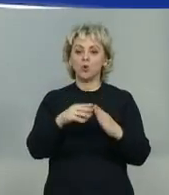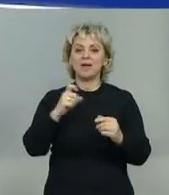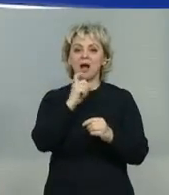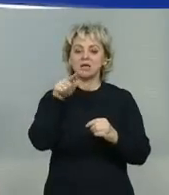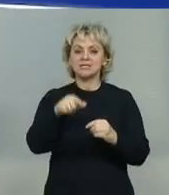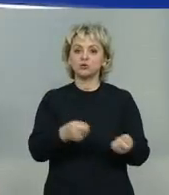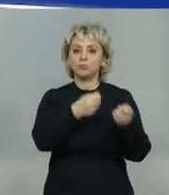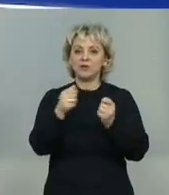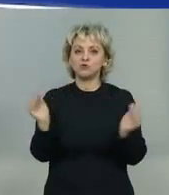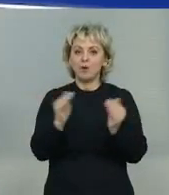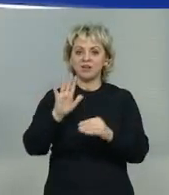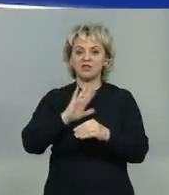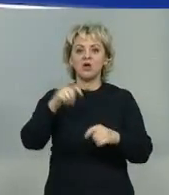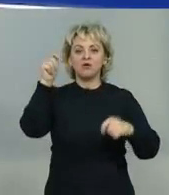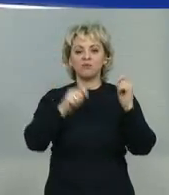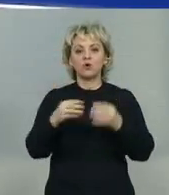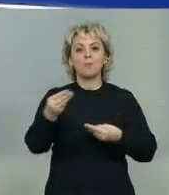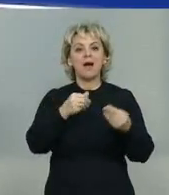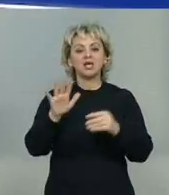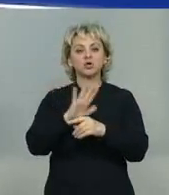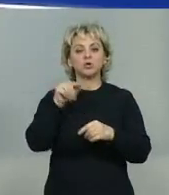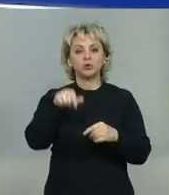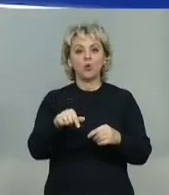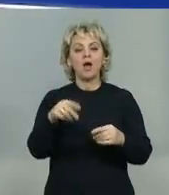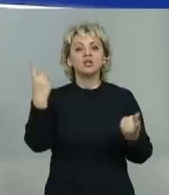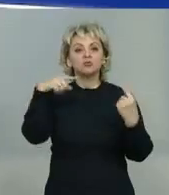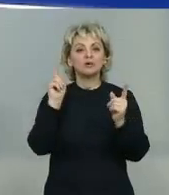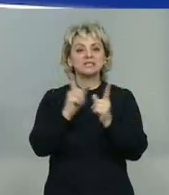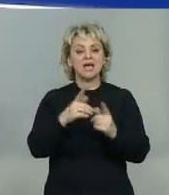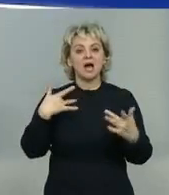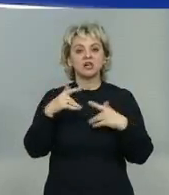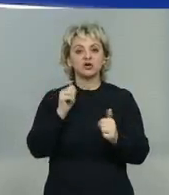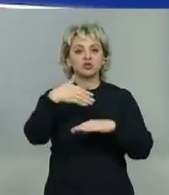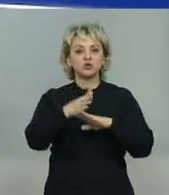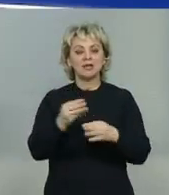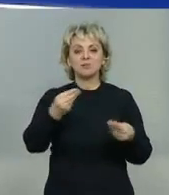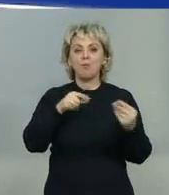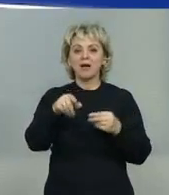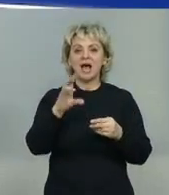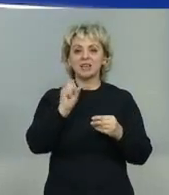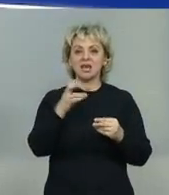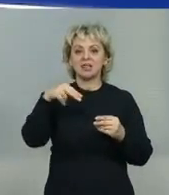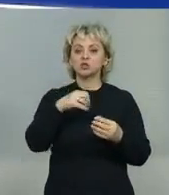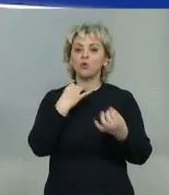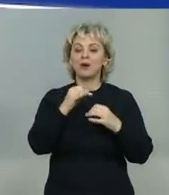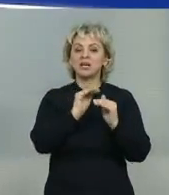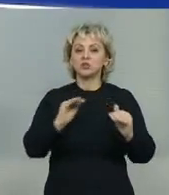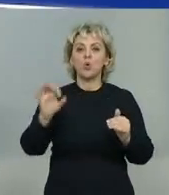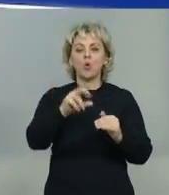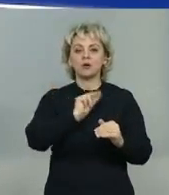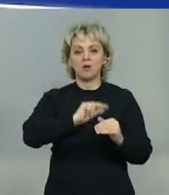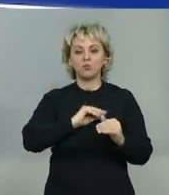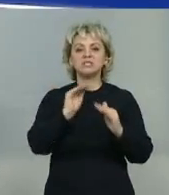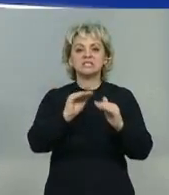хозяин», привез короткометражку на форум «Магия кино». А творческие встречи с артистами – часть магии. Андрей Носков поговорил с детьми о